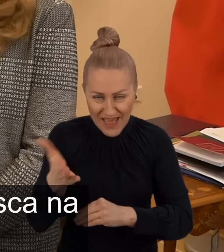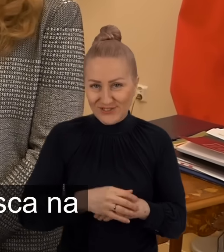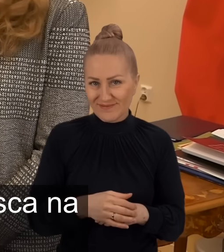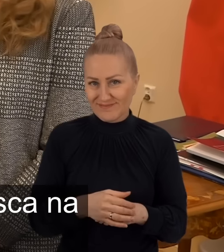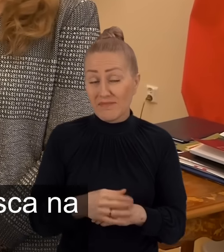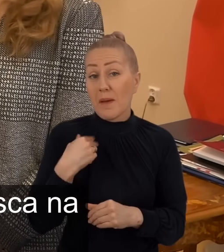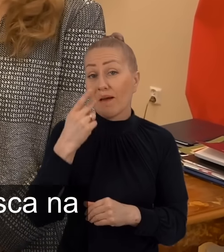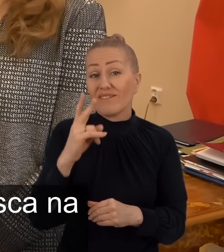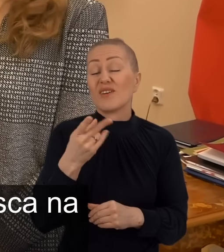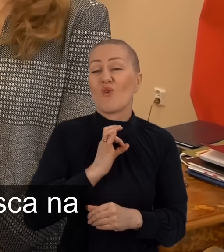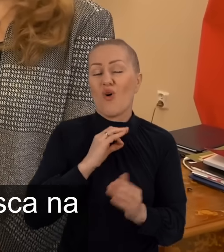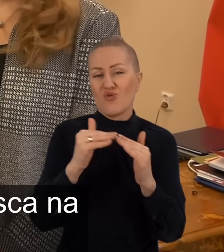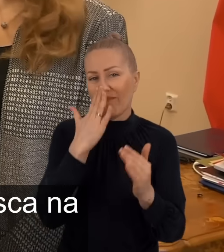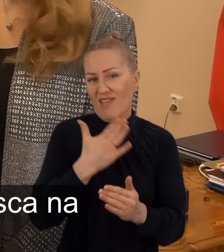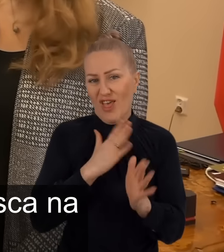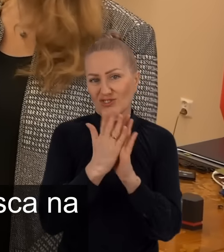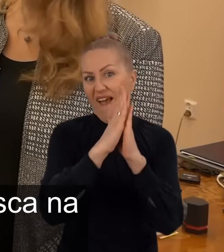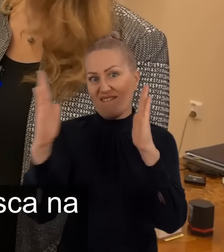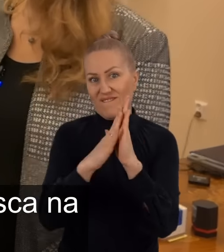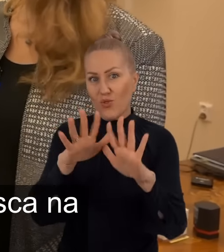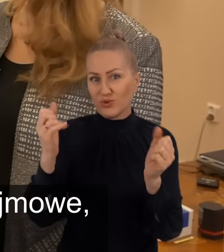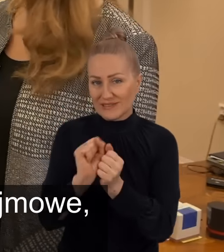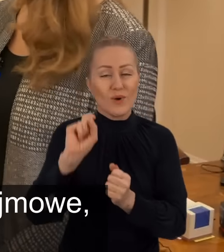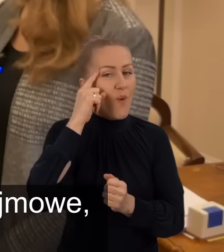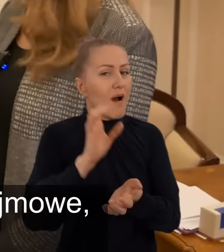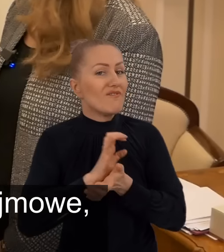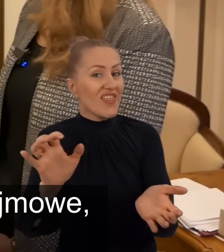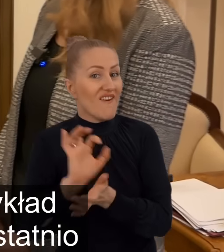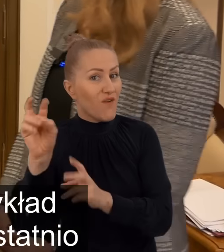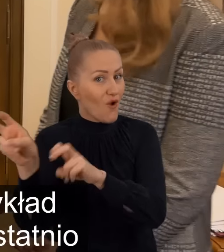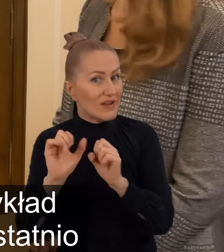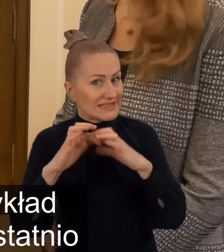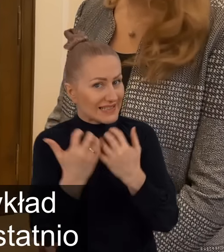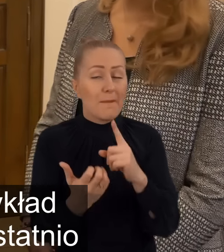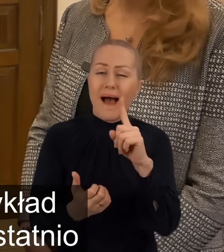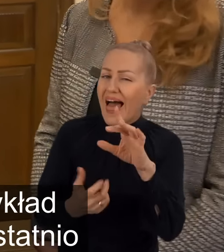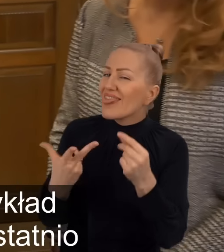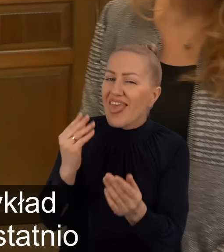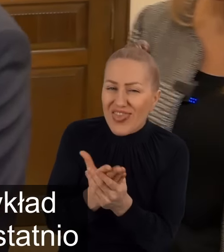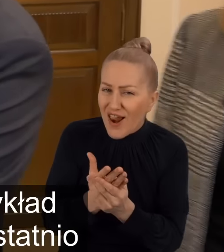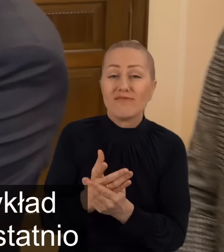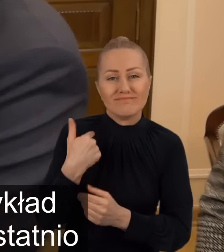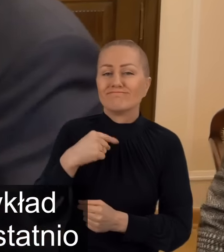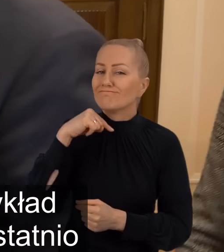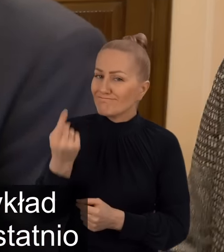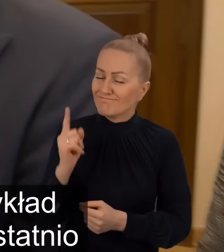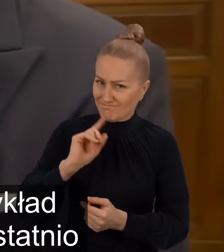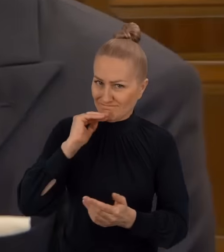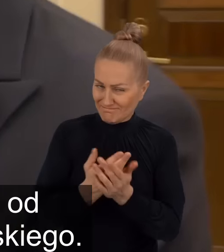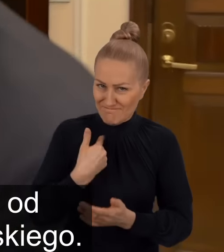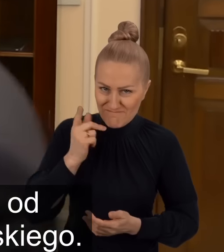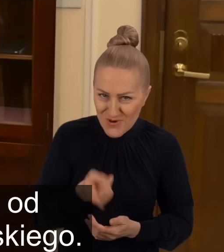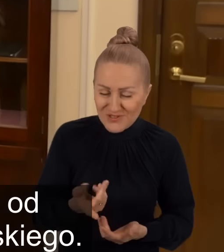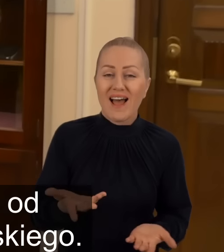wyglądają miejsca na książki w moim domu i mojej pracowni. Przede wszystkim wydawnictwo sejmowe, panie marszałku. Nie tylko, ale muszę pani na przykład powiedzieć, pani Magdaleno, że